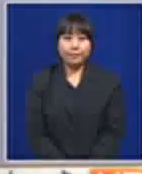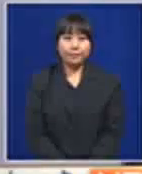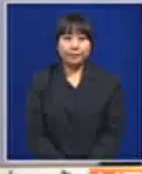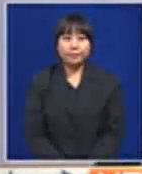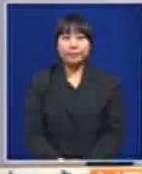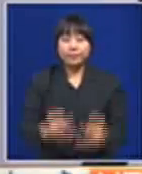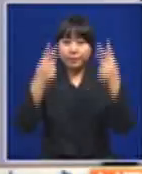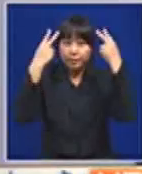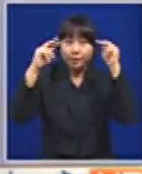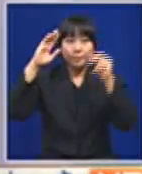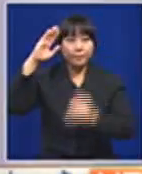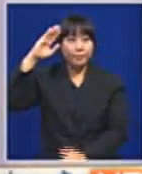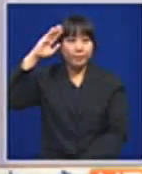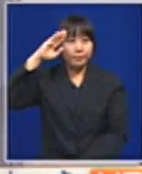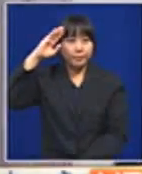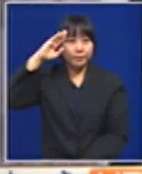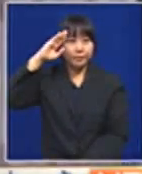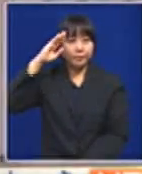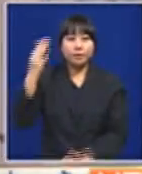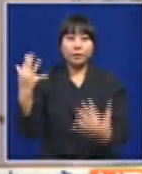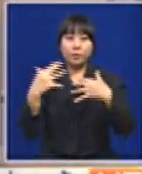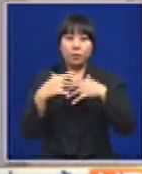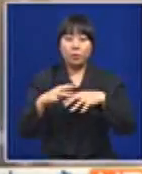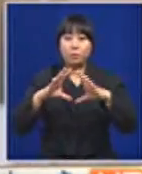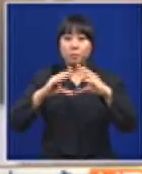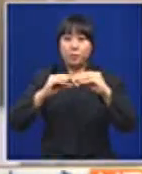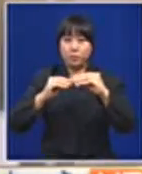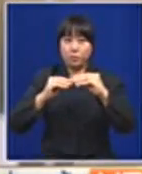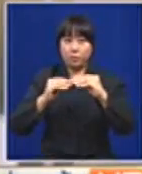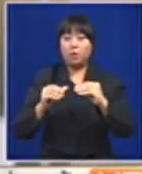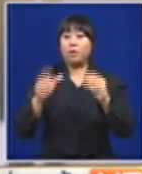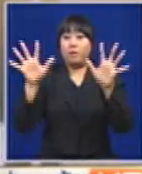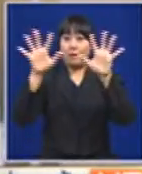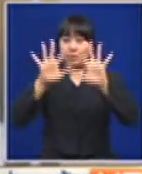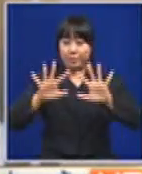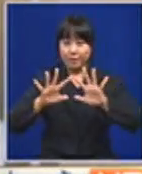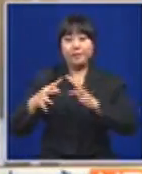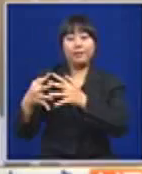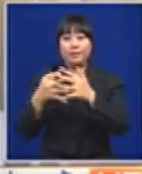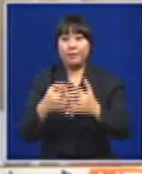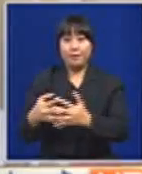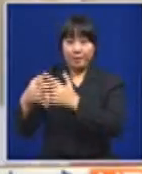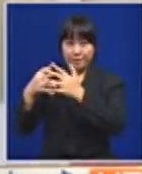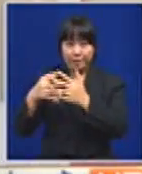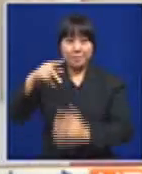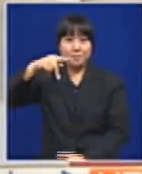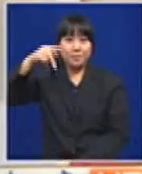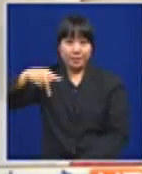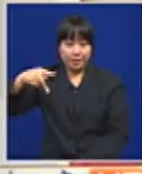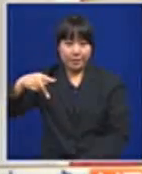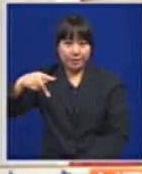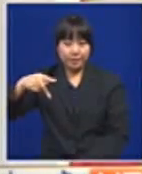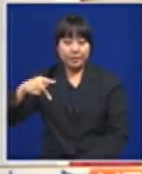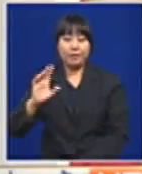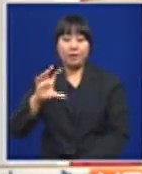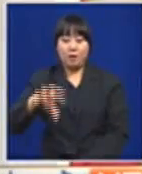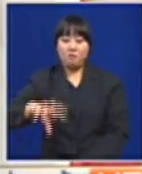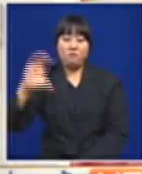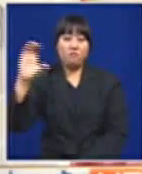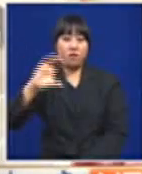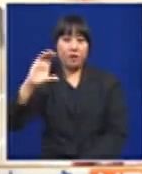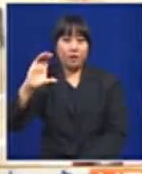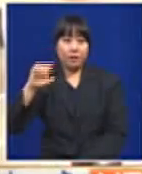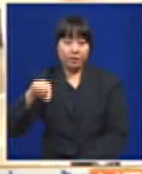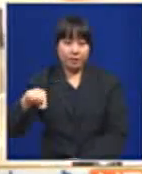เอกประยุทธ์จันทร์โอชานายกรัฐมนตรีนะคะเข้าร่วมการประชุมสุดยอดอาเซียนสหรัฐสมัยพิเศษที่ซันนี่แลนด์เมืองแรนโชมิราดมลรัฐแคลิฟ